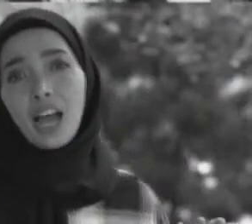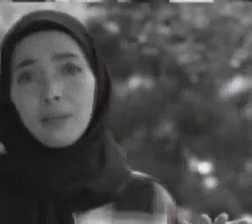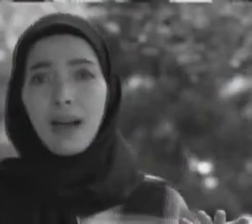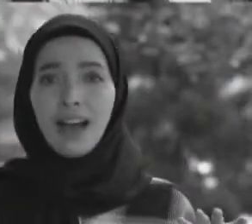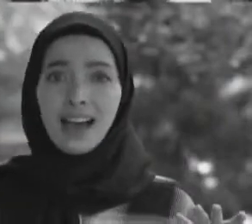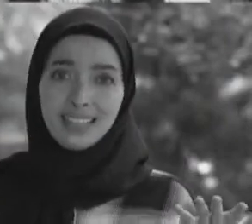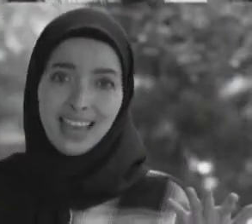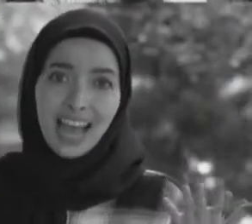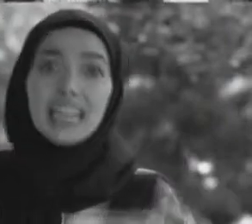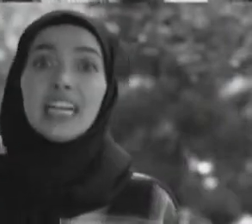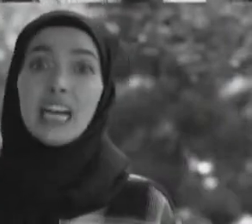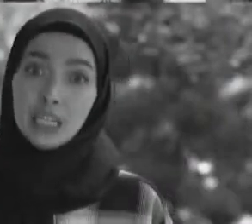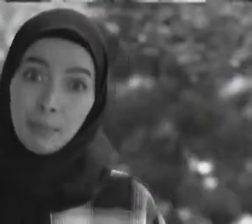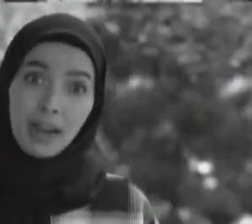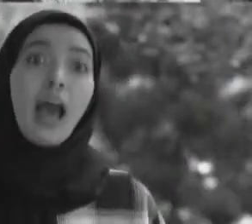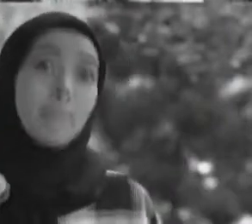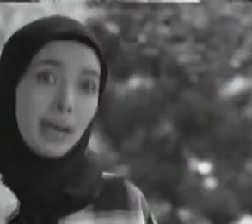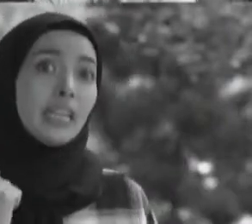pailah